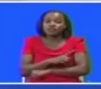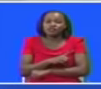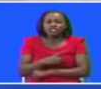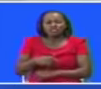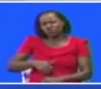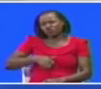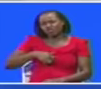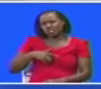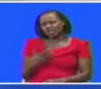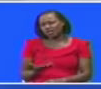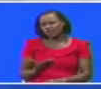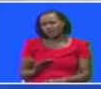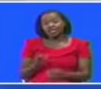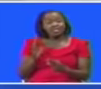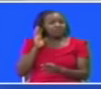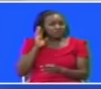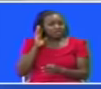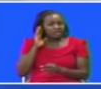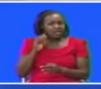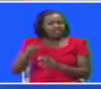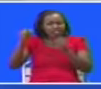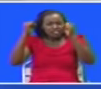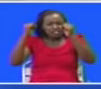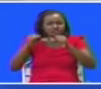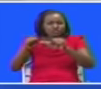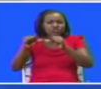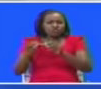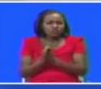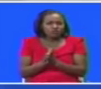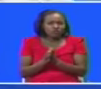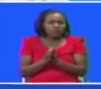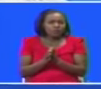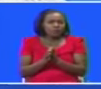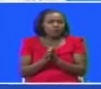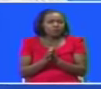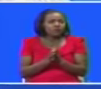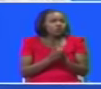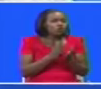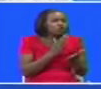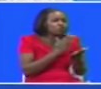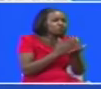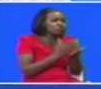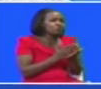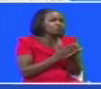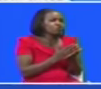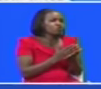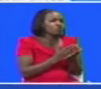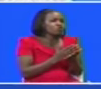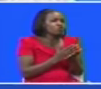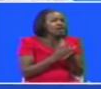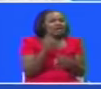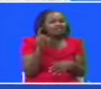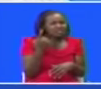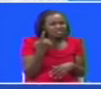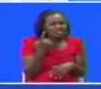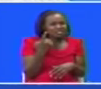Unahisi vipi unaposikia migomo kama hii inaendelea katika sekta ya afya? Kusema kweli, kuanzia kwanza ni